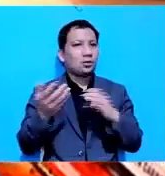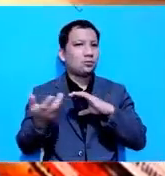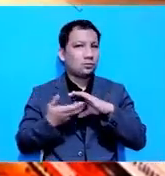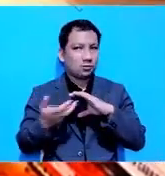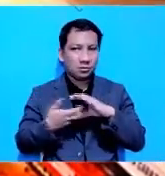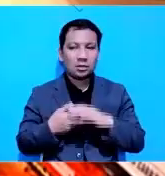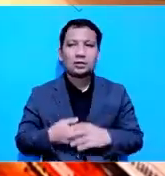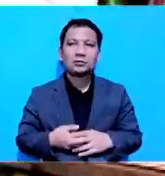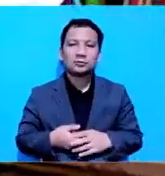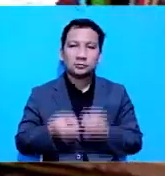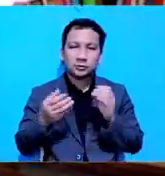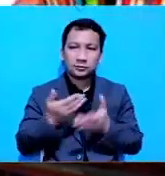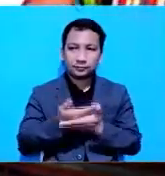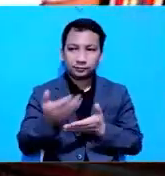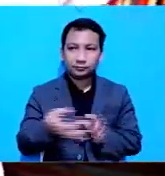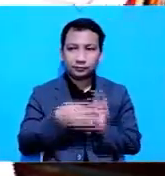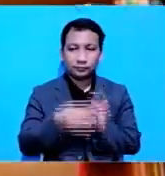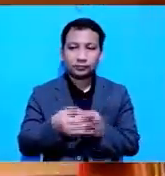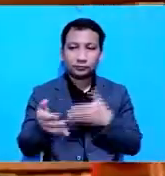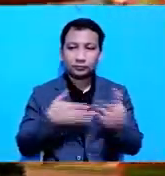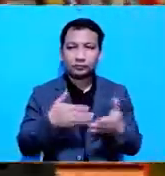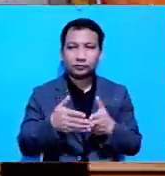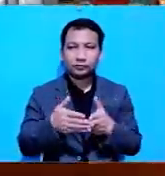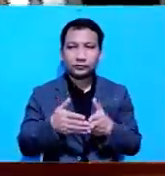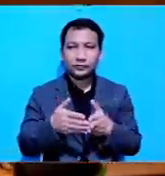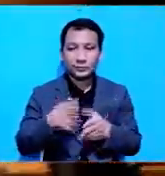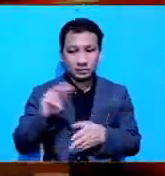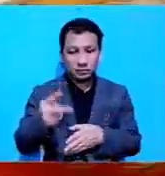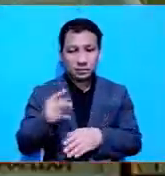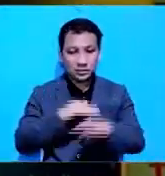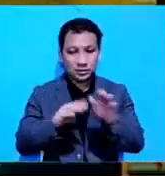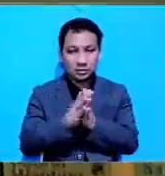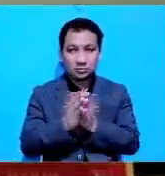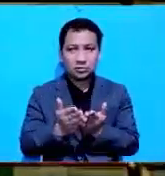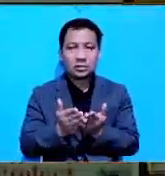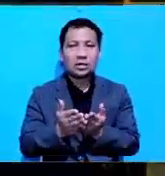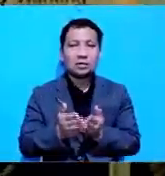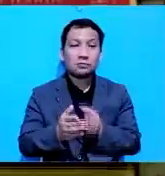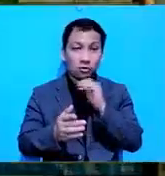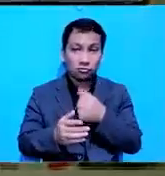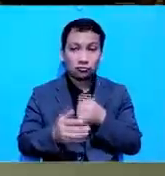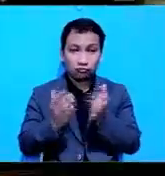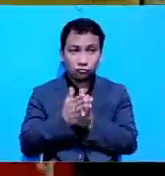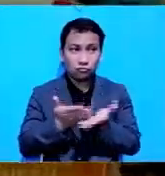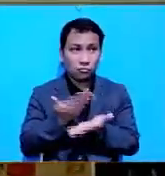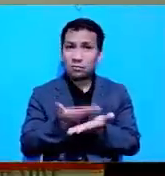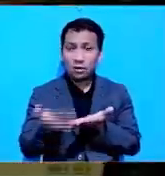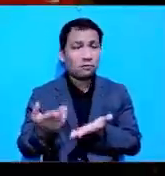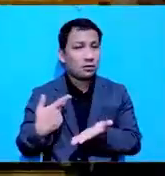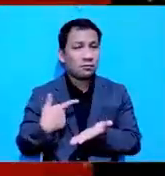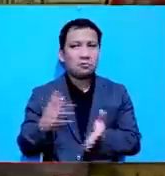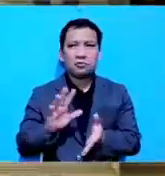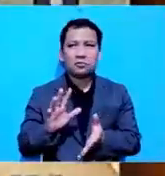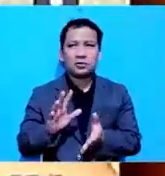Marami pa rin bumibili kahit mga pre-loved o second-hand ang mga libro. Para sa mga customer, wala naman sa kondisyon